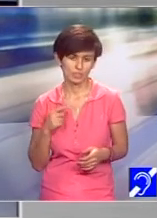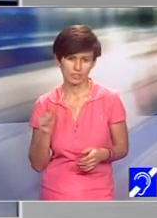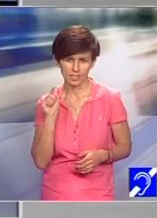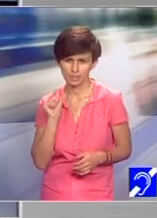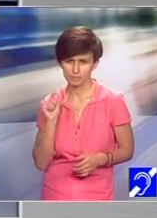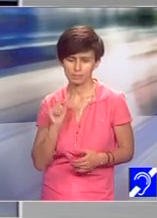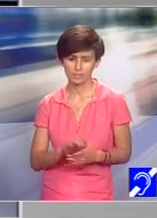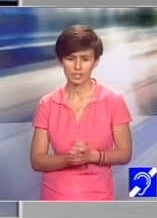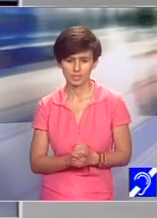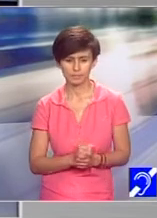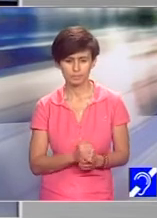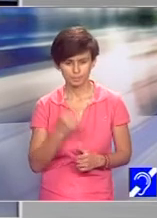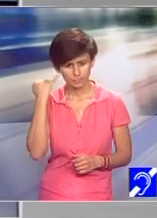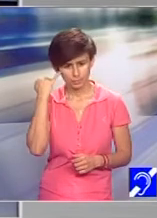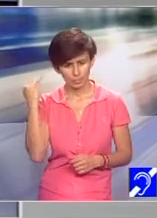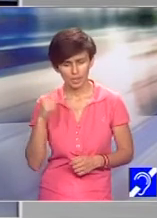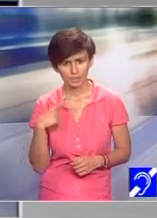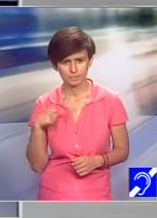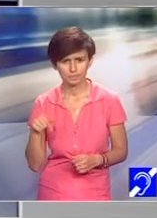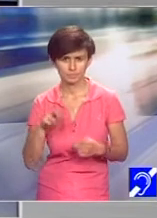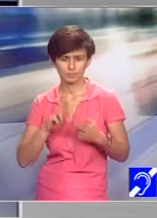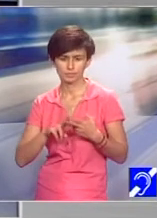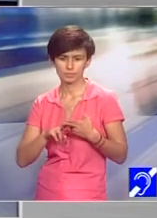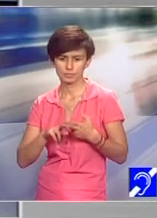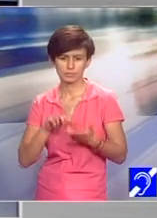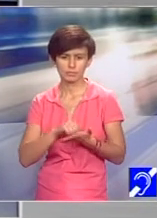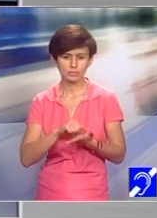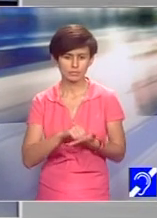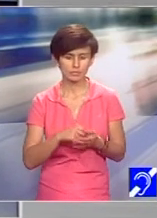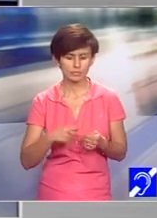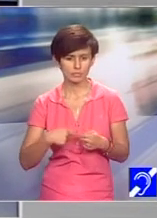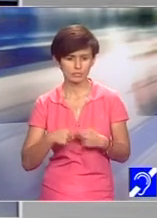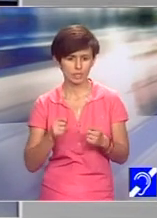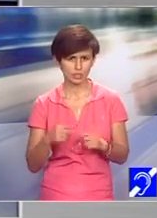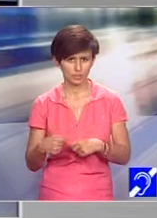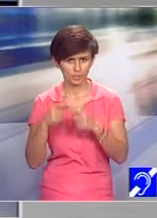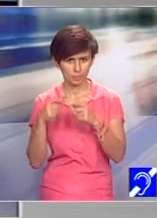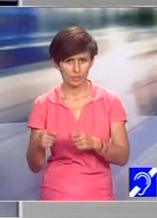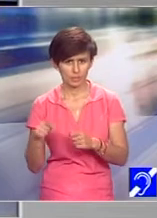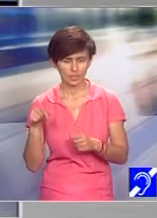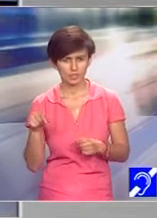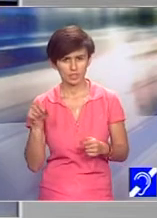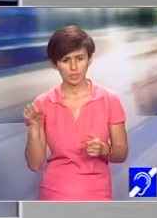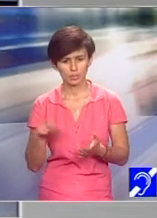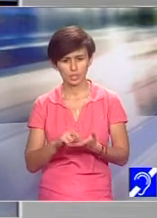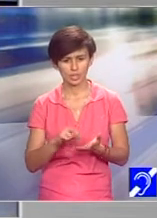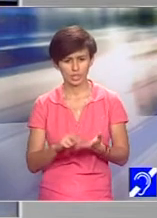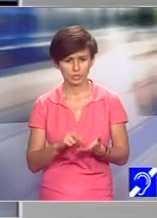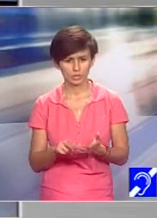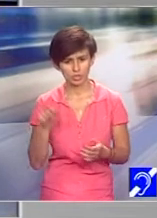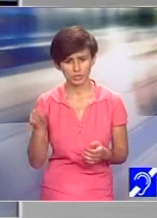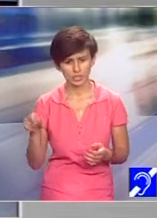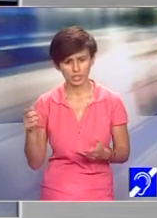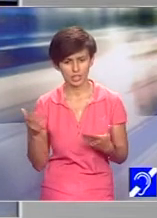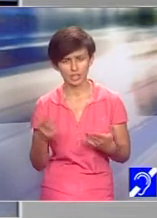Și ideea este tocmai aceasta, a întâlnirii cărții în toate aspectele sale, cu autorul, de la cel care naște cartea,